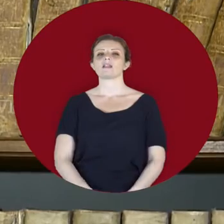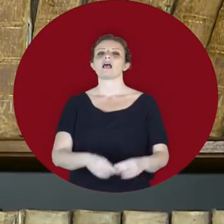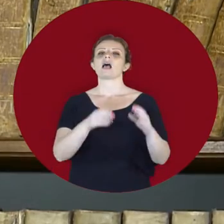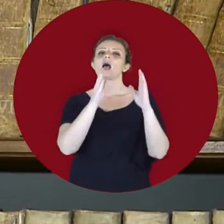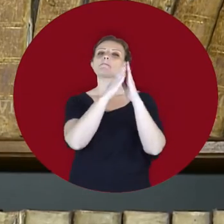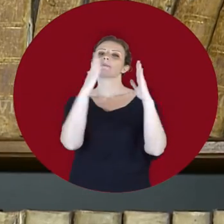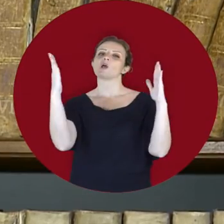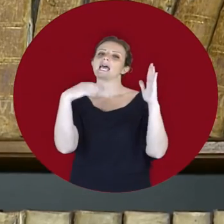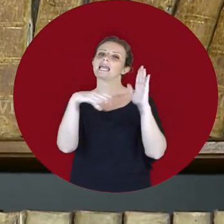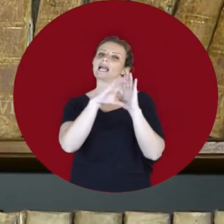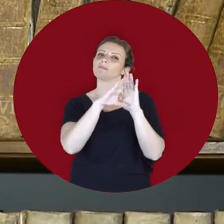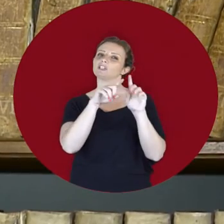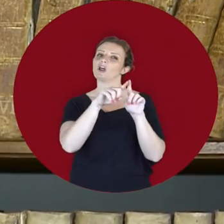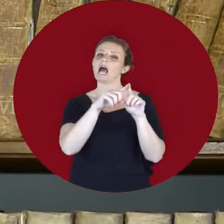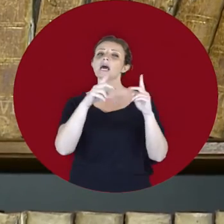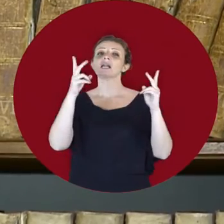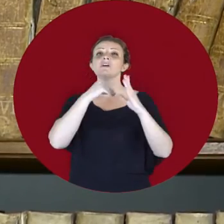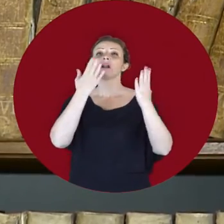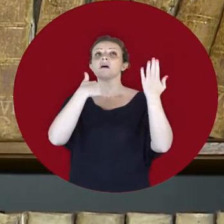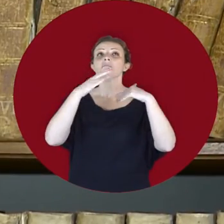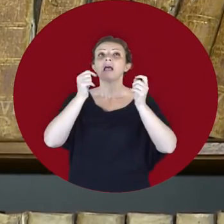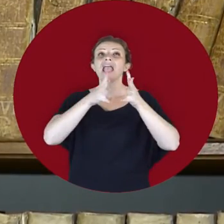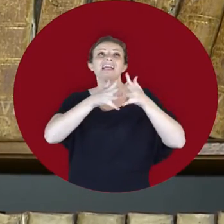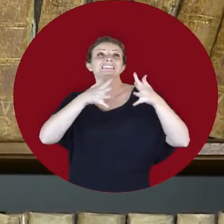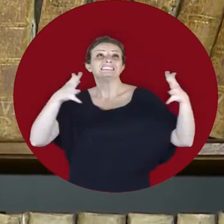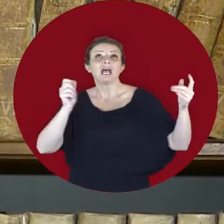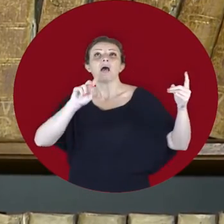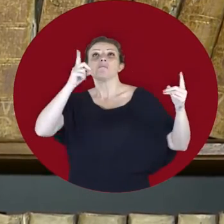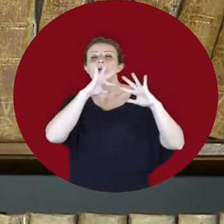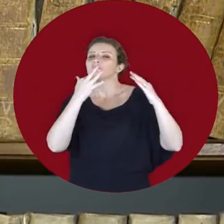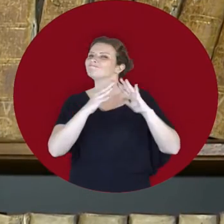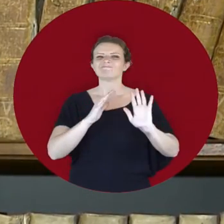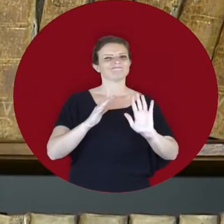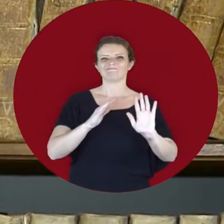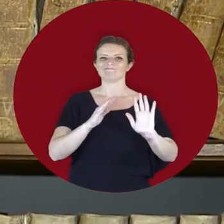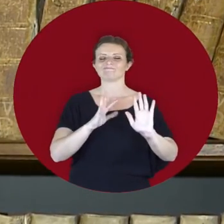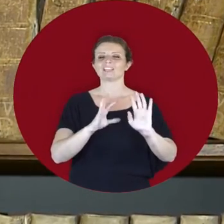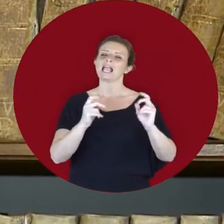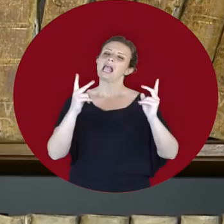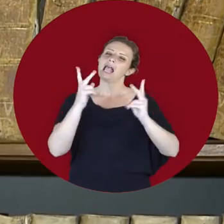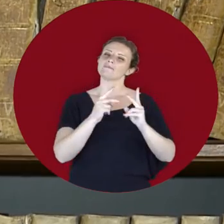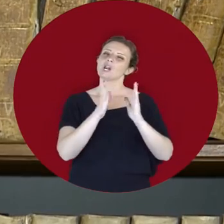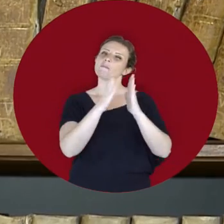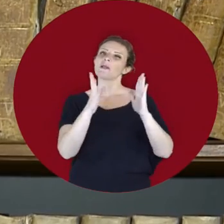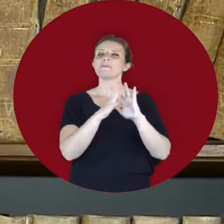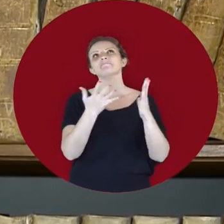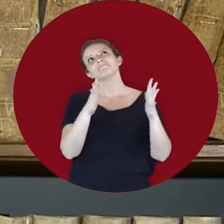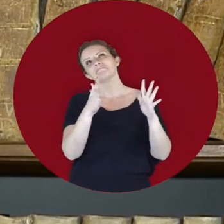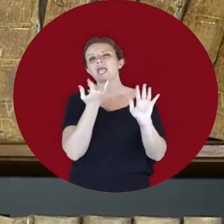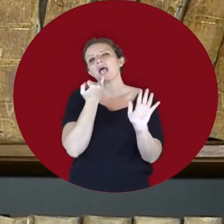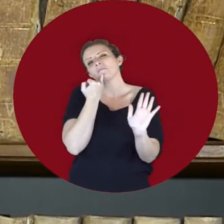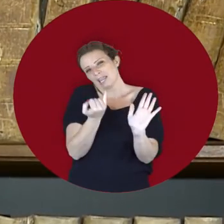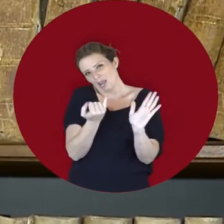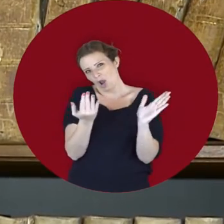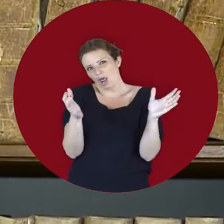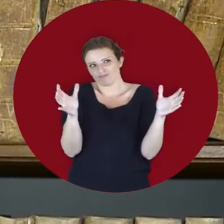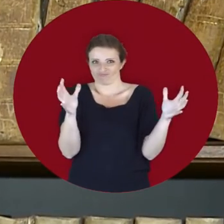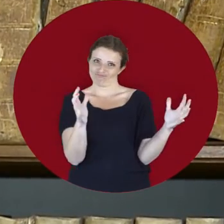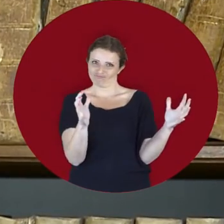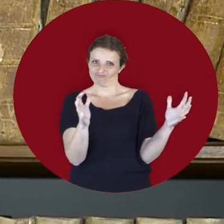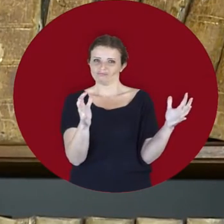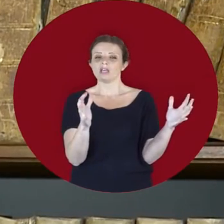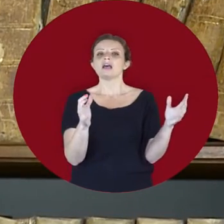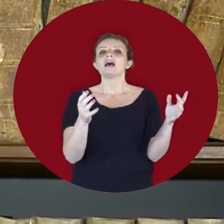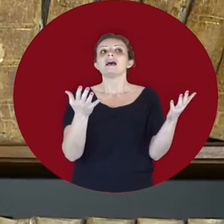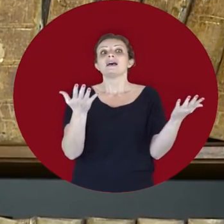La biblioteca capitolare non è tra le biblioteche più grandi al mondo, anzi potremmo dire che tutto sommato è una biblioteca piccolina,